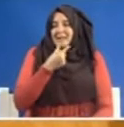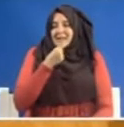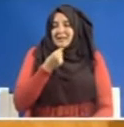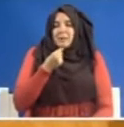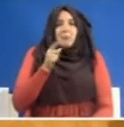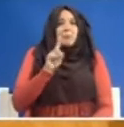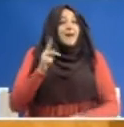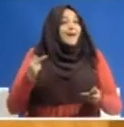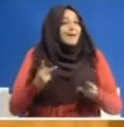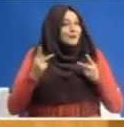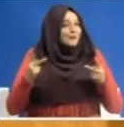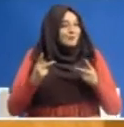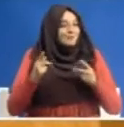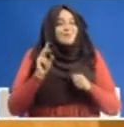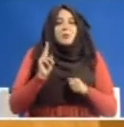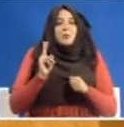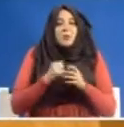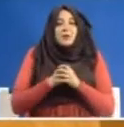بالهين، مع هذه